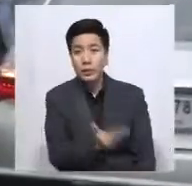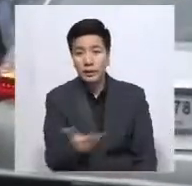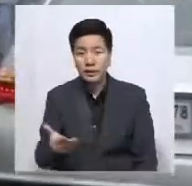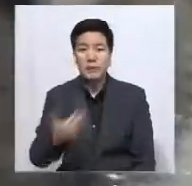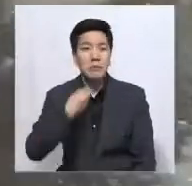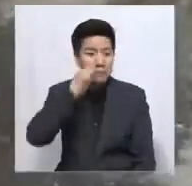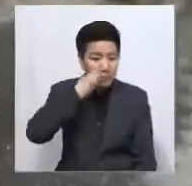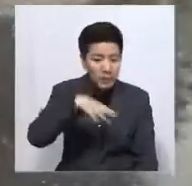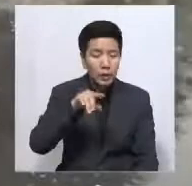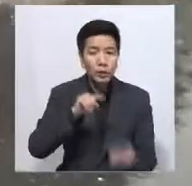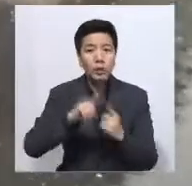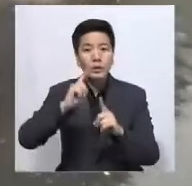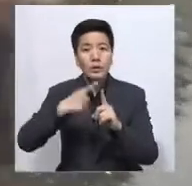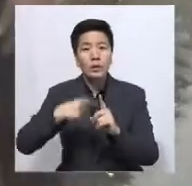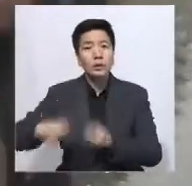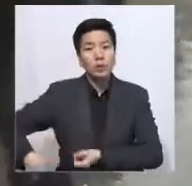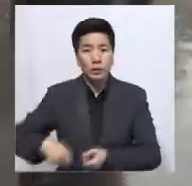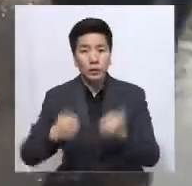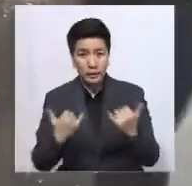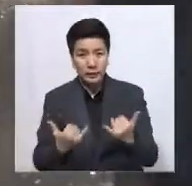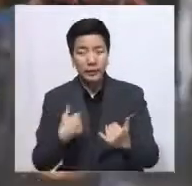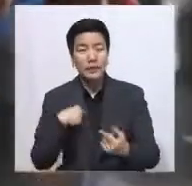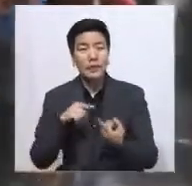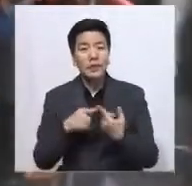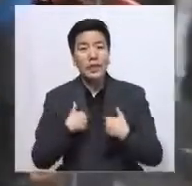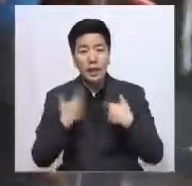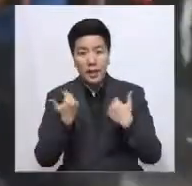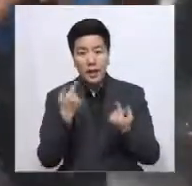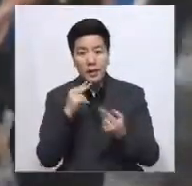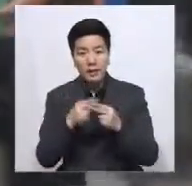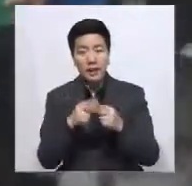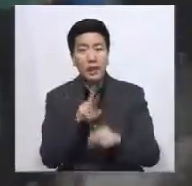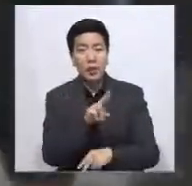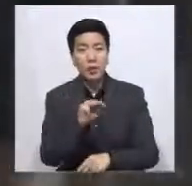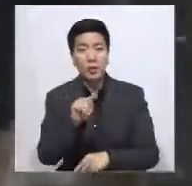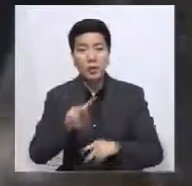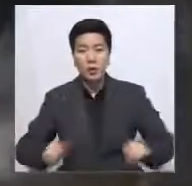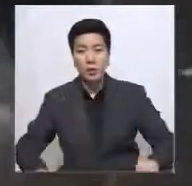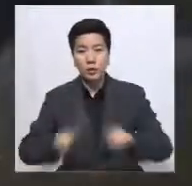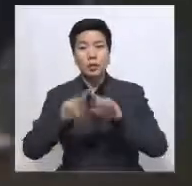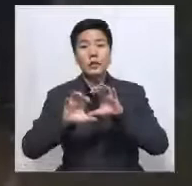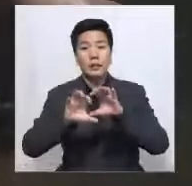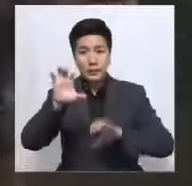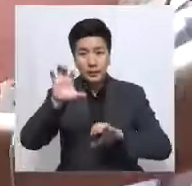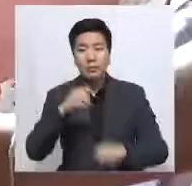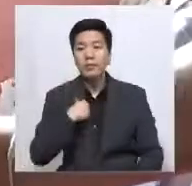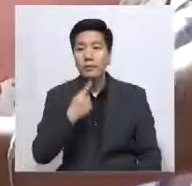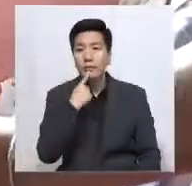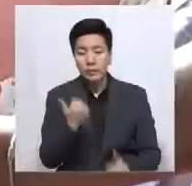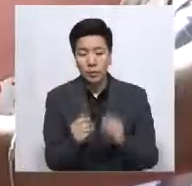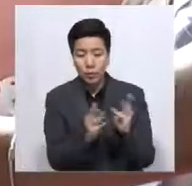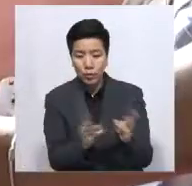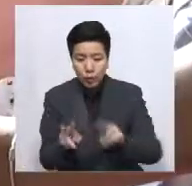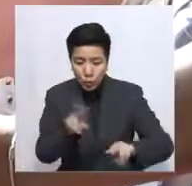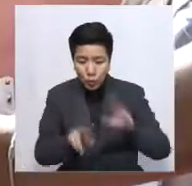ทางในช่วงสงกรานต์ค่ะพลเอกอนุพงษ์เผ่าจินดารัฐมนตรีว่าการกระทรวงมหาดไทยกล่าวว่ามาตรการการ